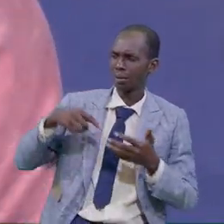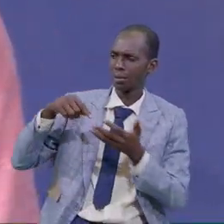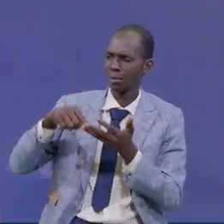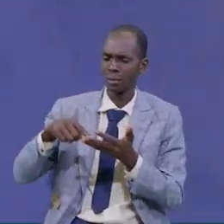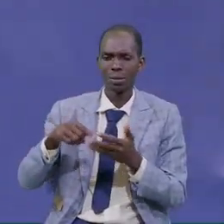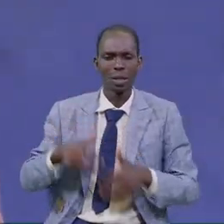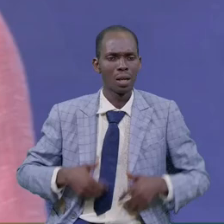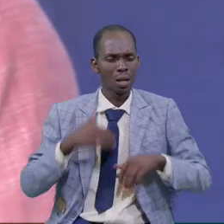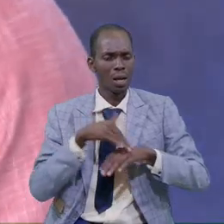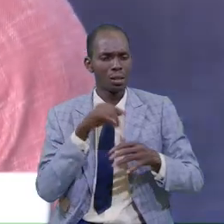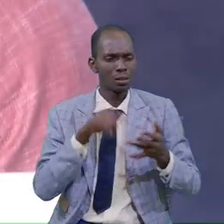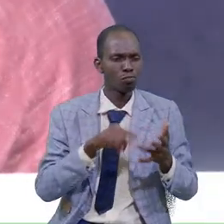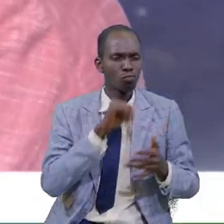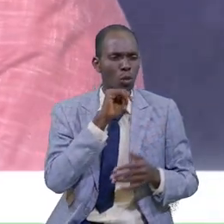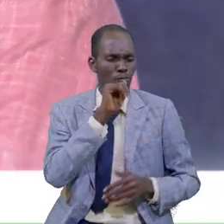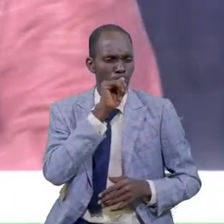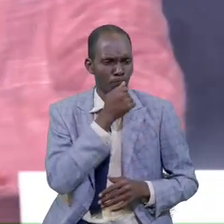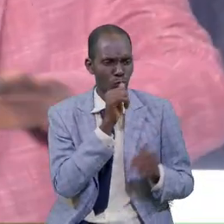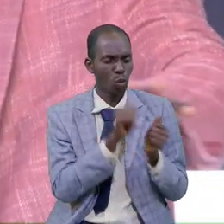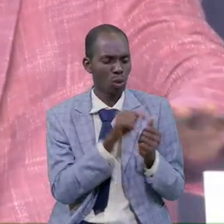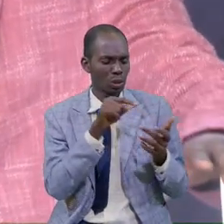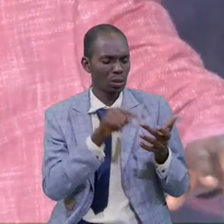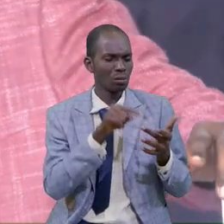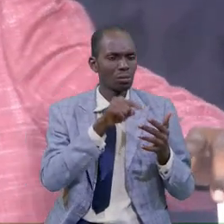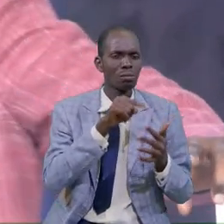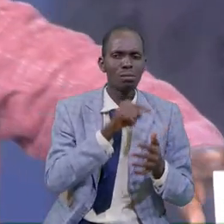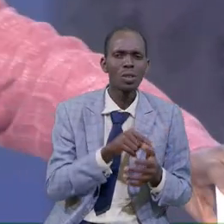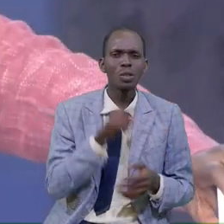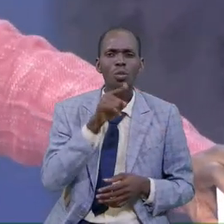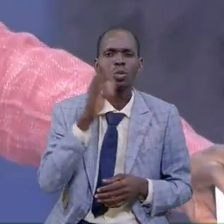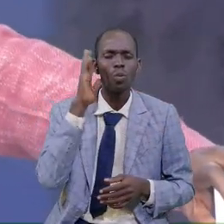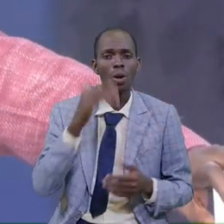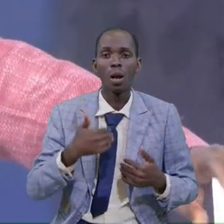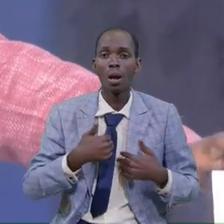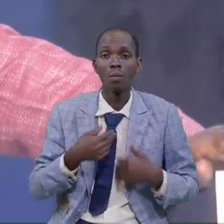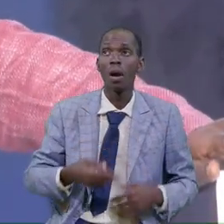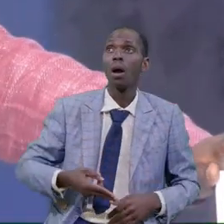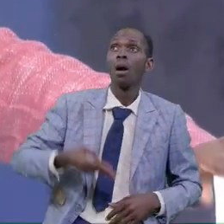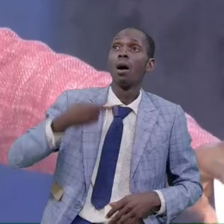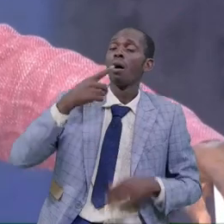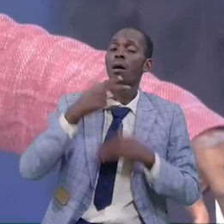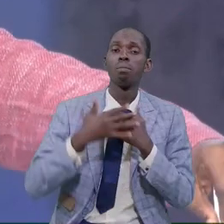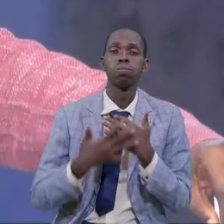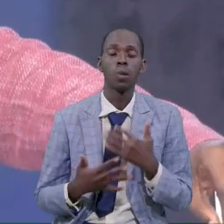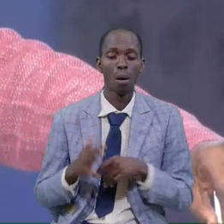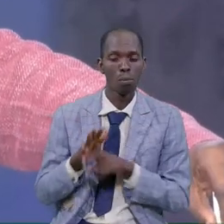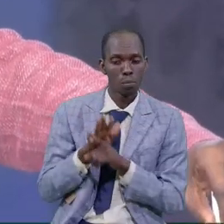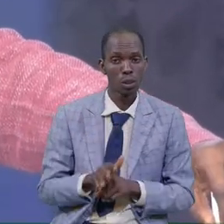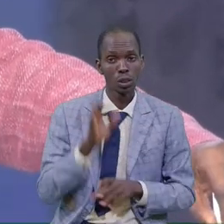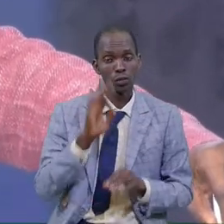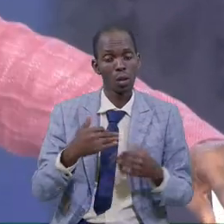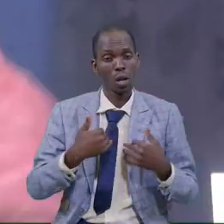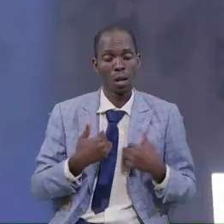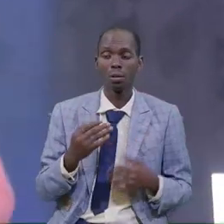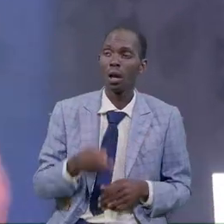tu es impatient avec ceci, tu es impatient avec telle autre chose. Tu auras l'hypertension. Si tu as l'hypertension, comment est-ce que tu peux changer le monde de